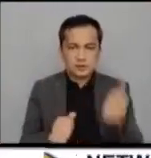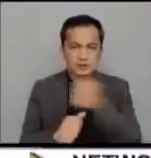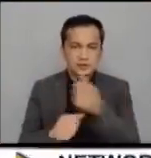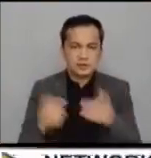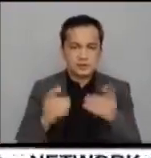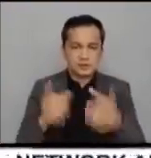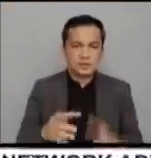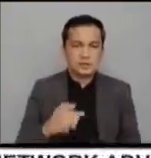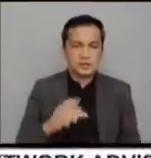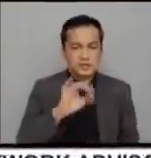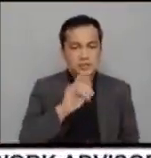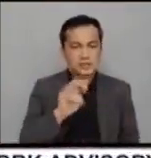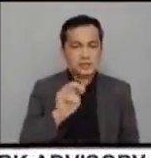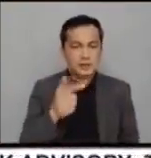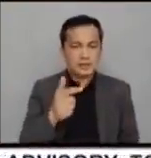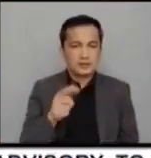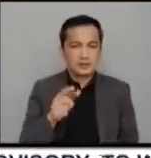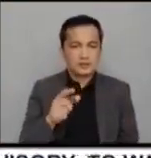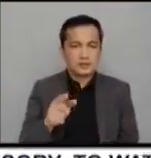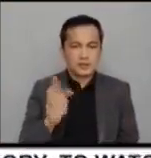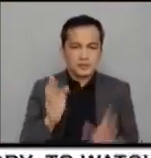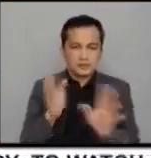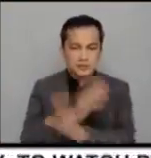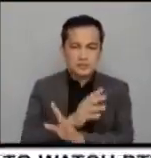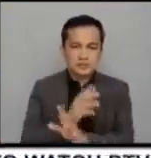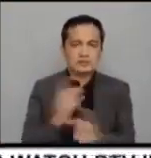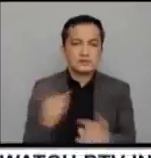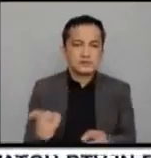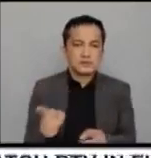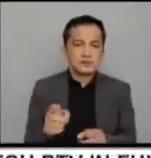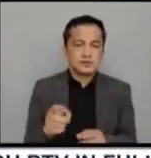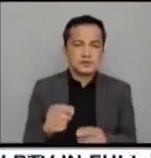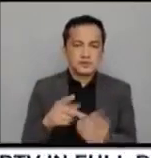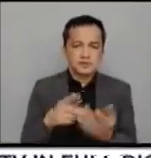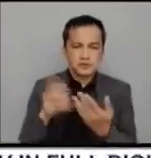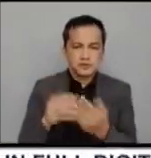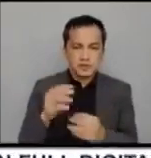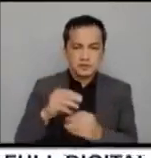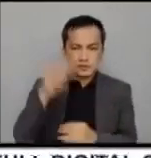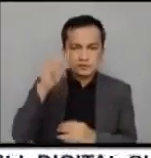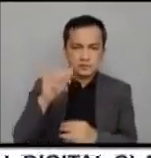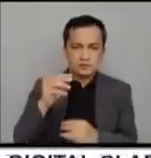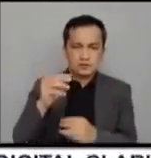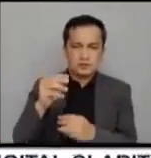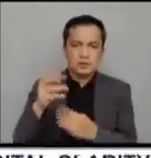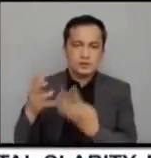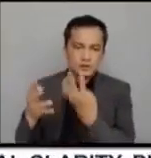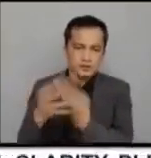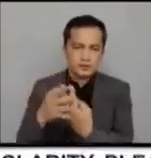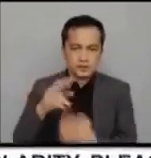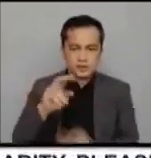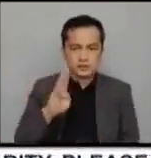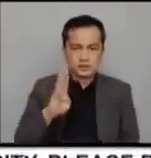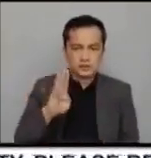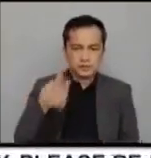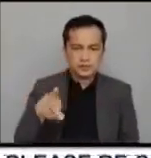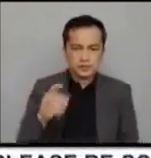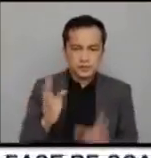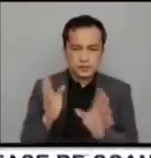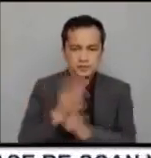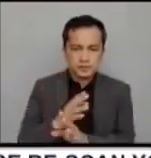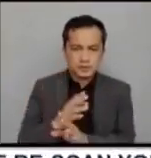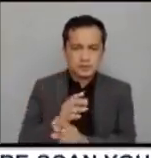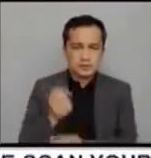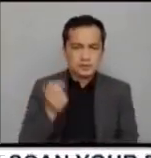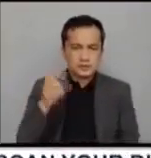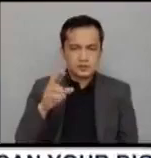Pio Katapang ang change of command ceremony sa maximum security compound ng NBP. Papalitan ni Corrections Senior Inspector